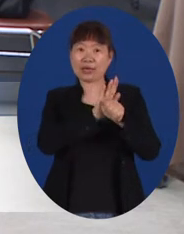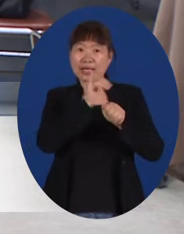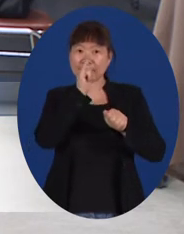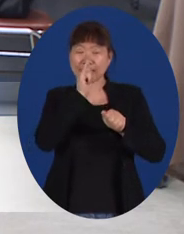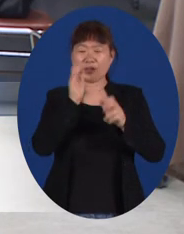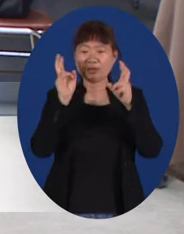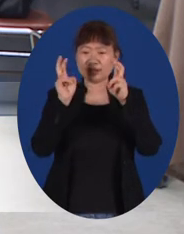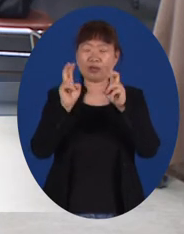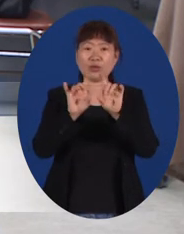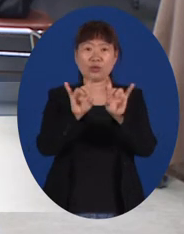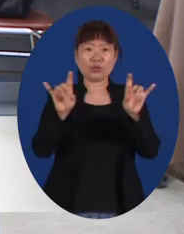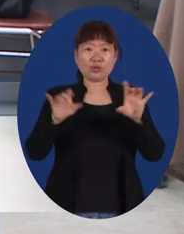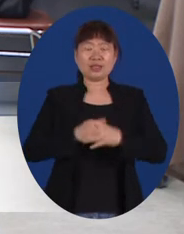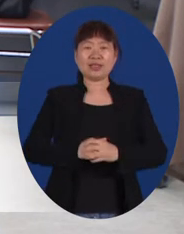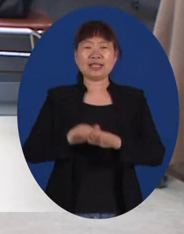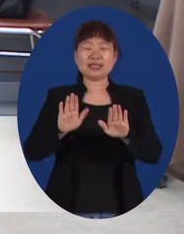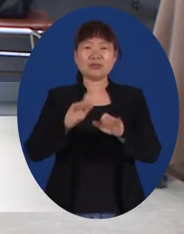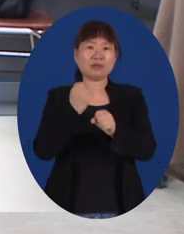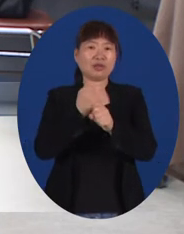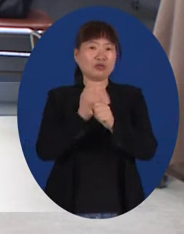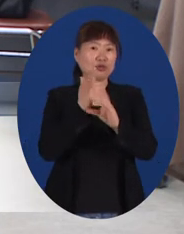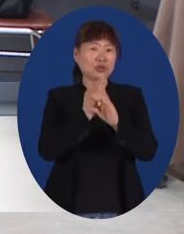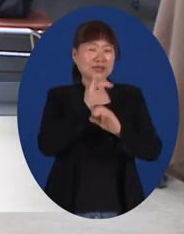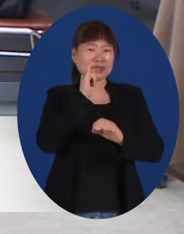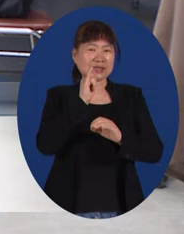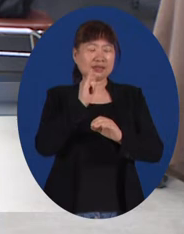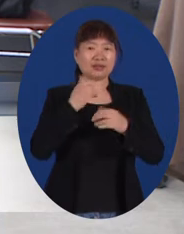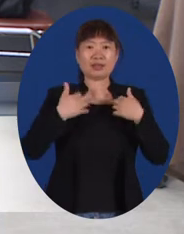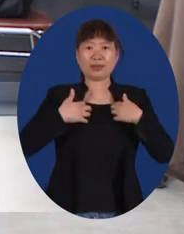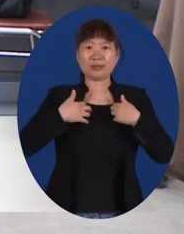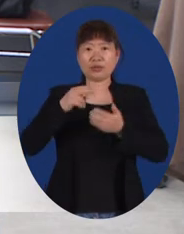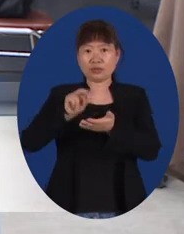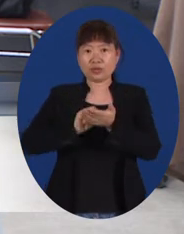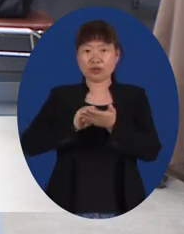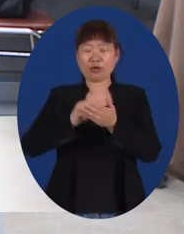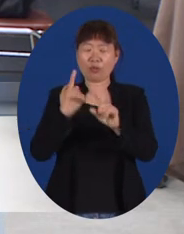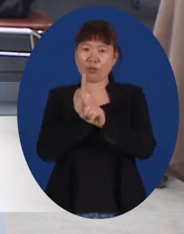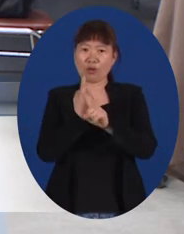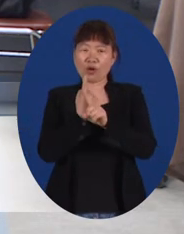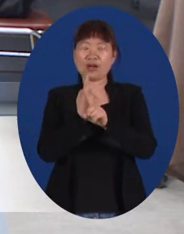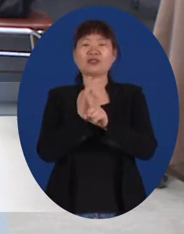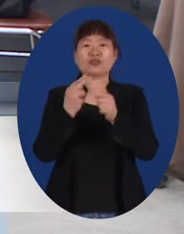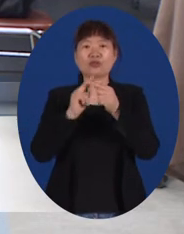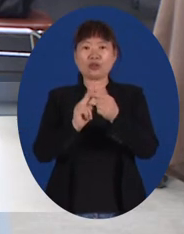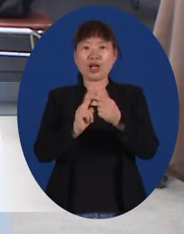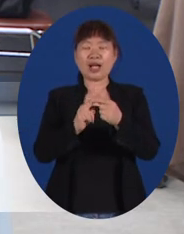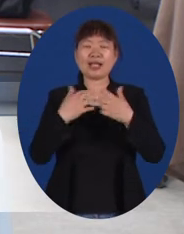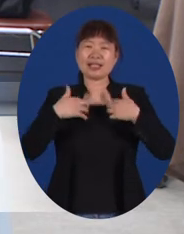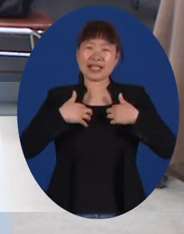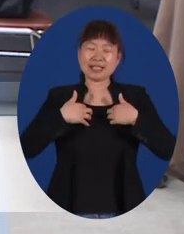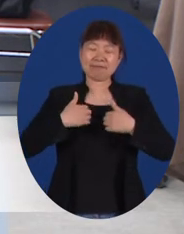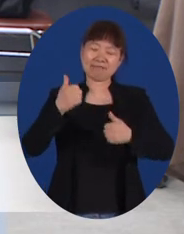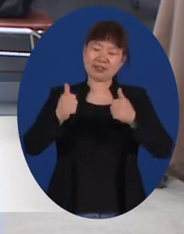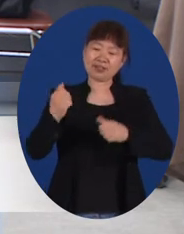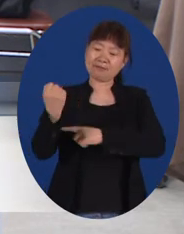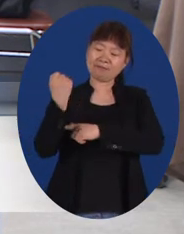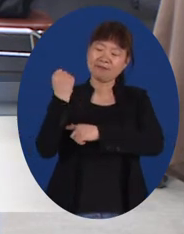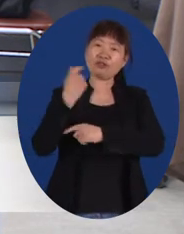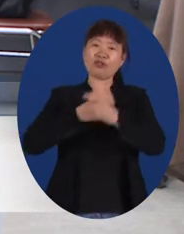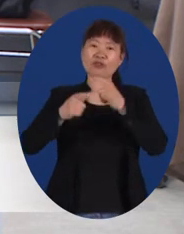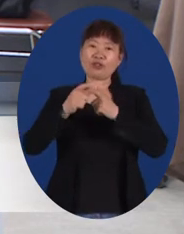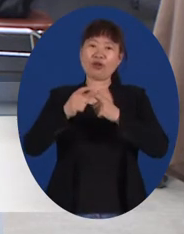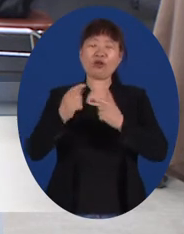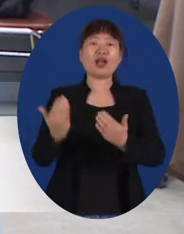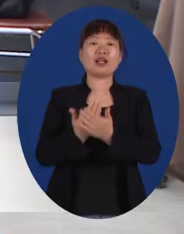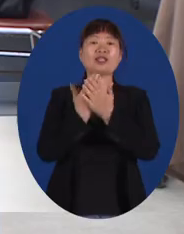이제 기업들이 현재 개발 중인 게임에 대한 문제점을 보완하는 것을 넘어서 게임 개발 경쟁력 자체를 끌어올릴 수